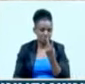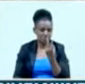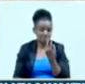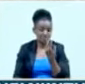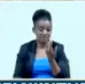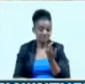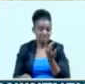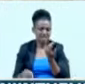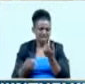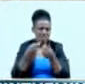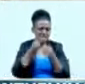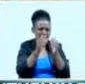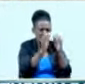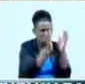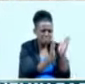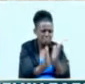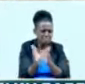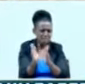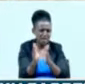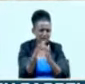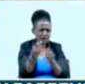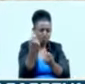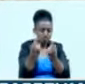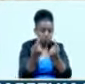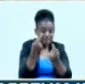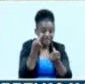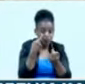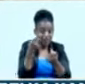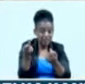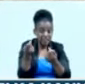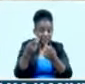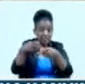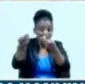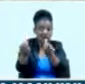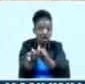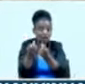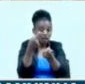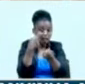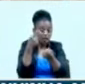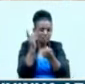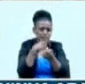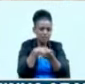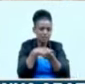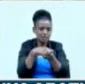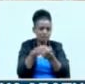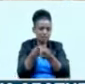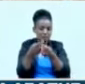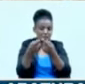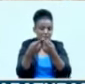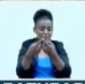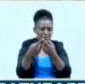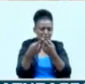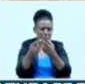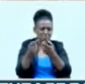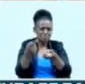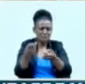hari installation yayo hakaba niyo muviro batekeramo nk'uko mwabibonye mu hariye icyo tutagura ni ya fuel nyine